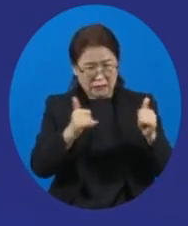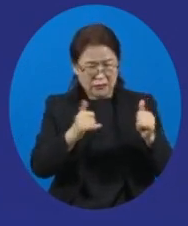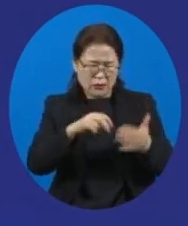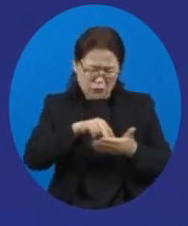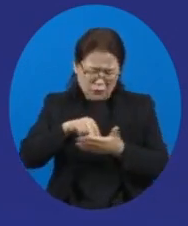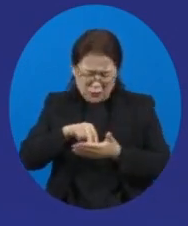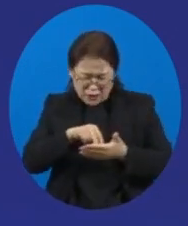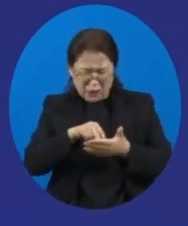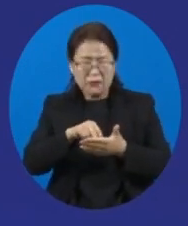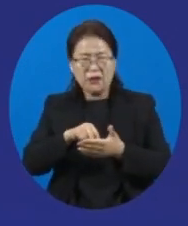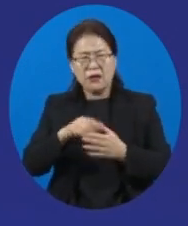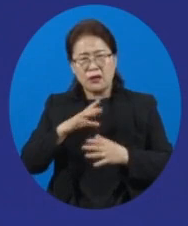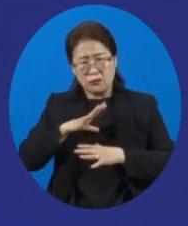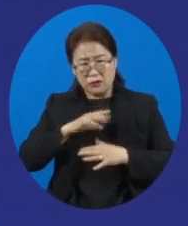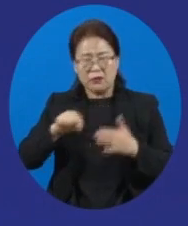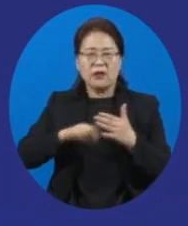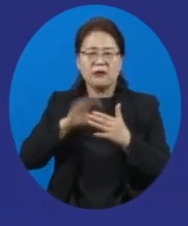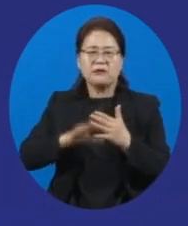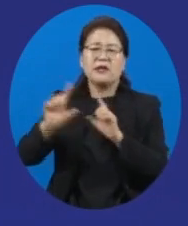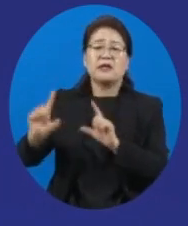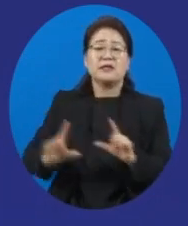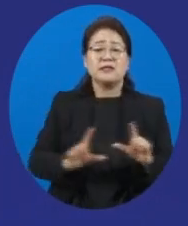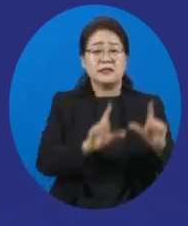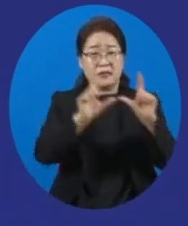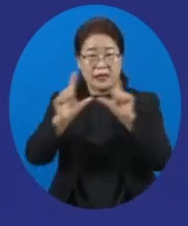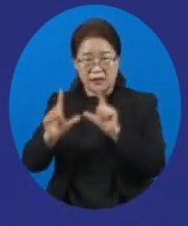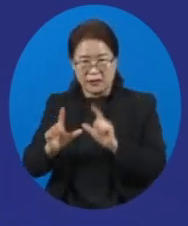애로움과 두려움 가운데 살 수밖에 없어요.